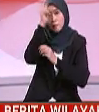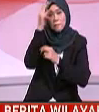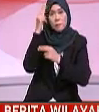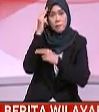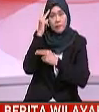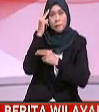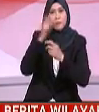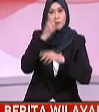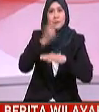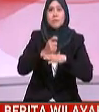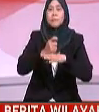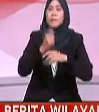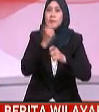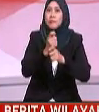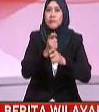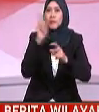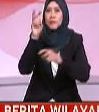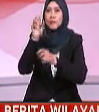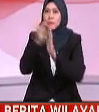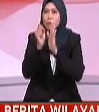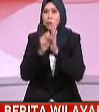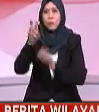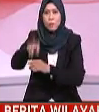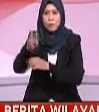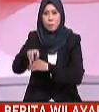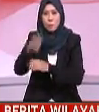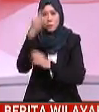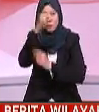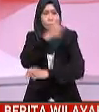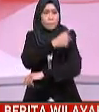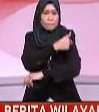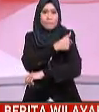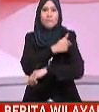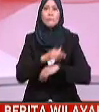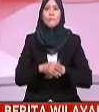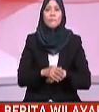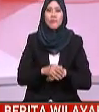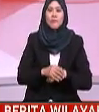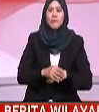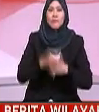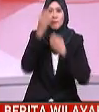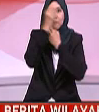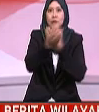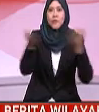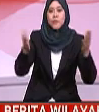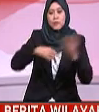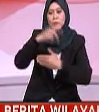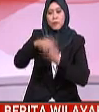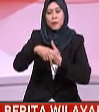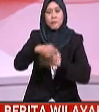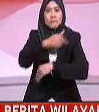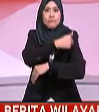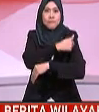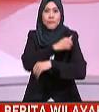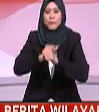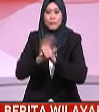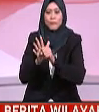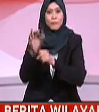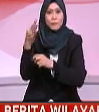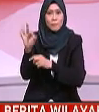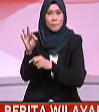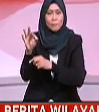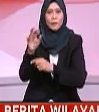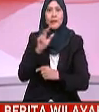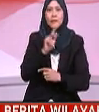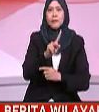Saudi menetapkannya sebagai syarat wajib. Bercakap dalam sidang media mengenai perkembangan program imunisasi COVID-19,